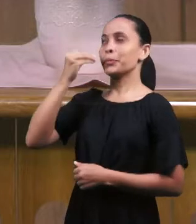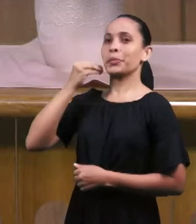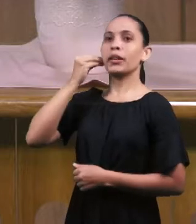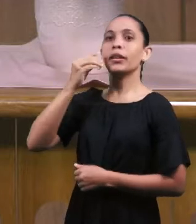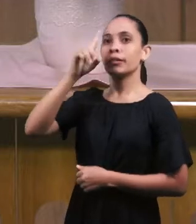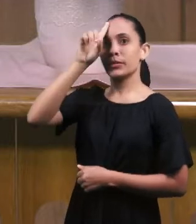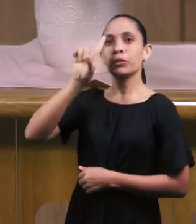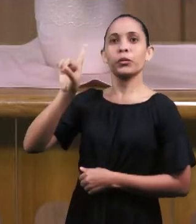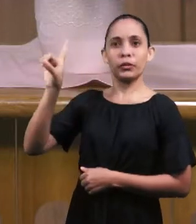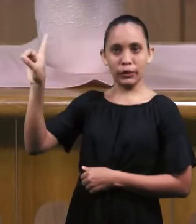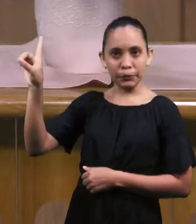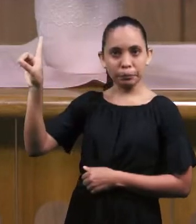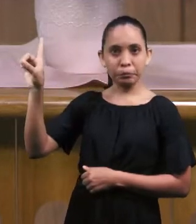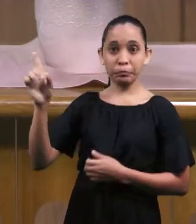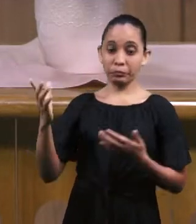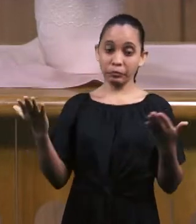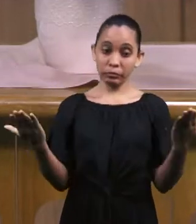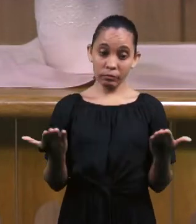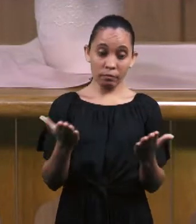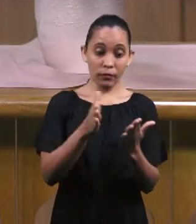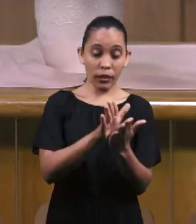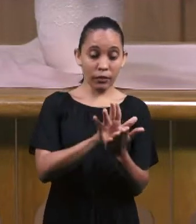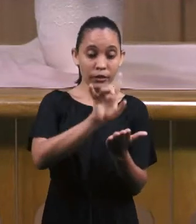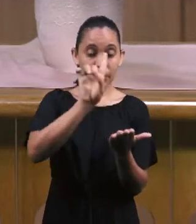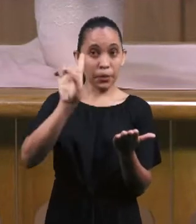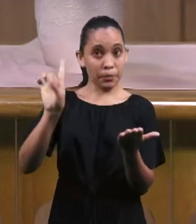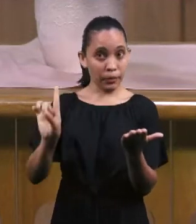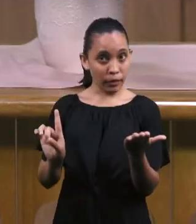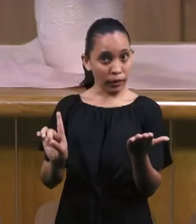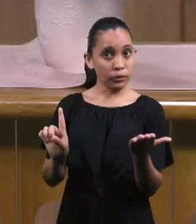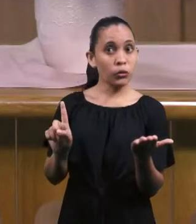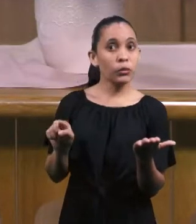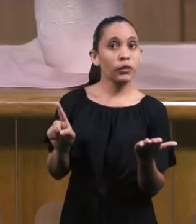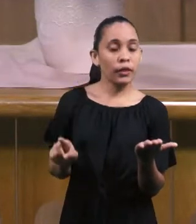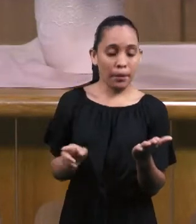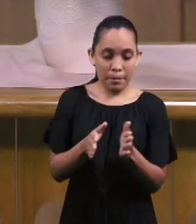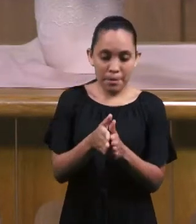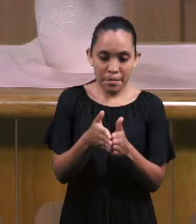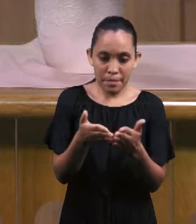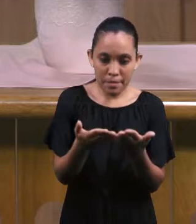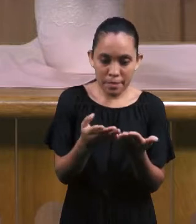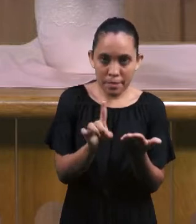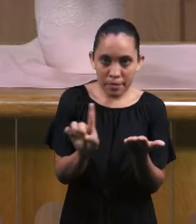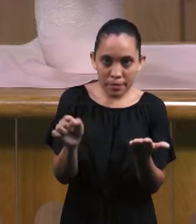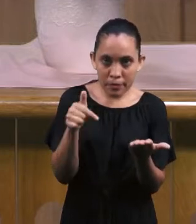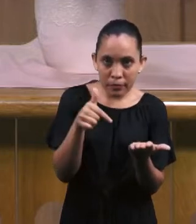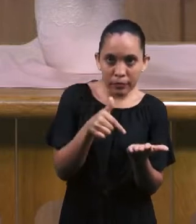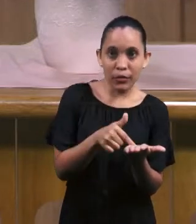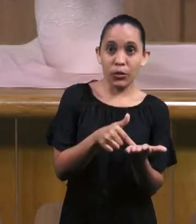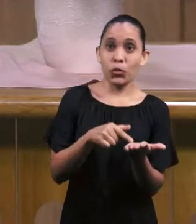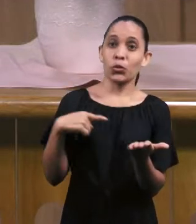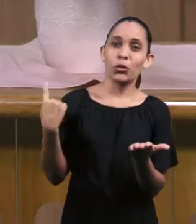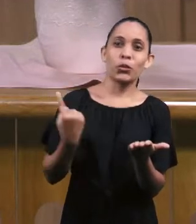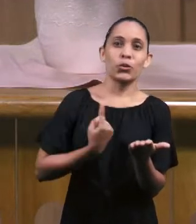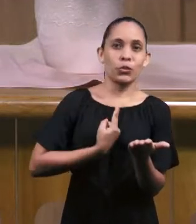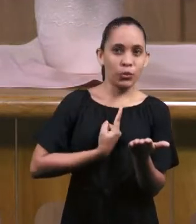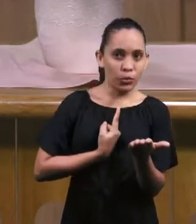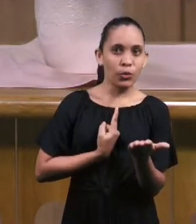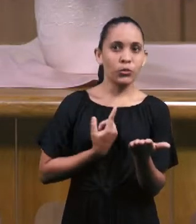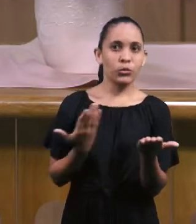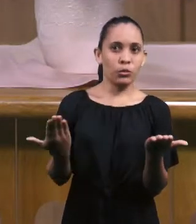allons retrouver à travers la parole qui a été lue, qui a été ouverte, ce que nous appelons,